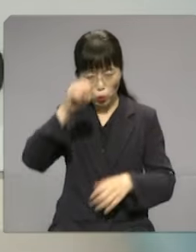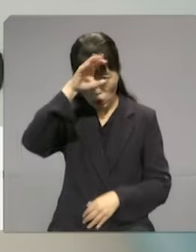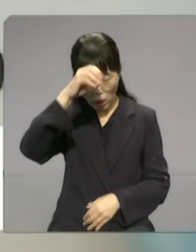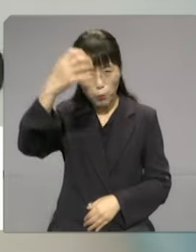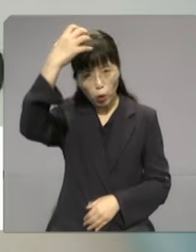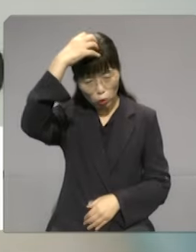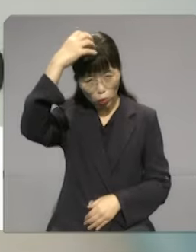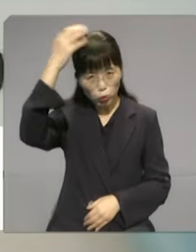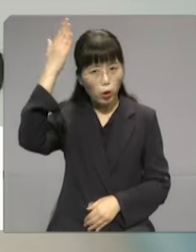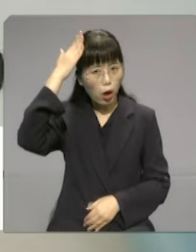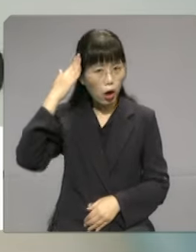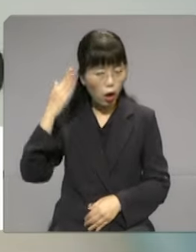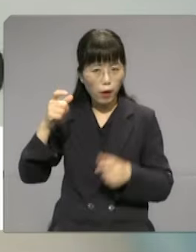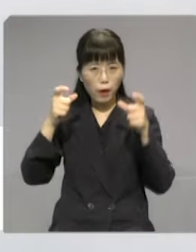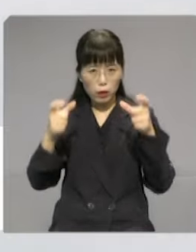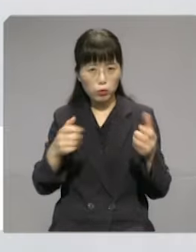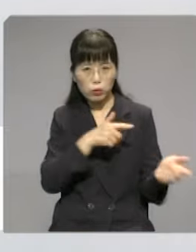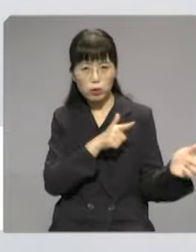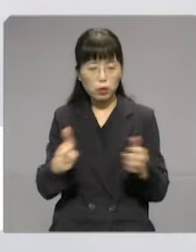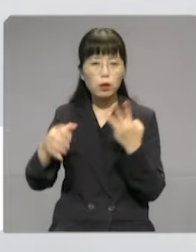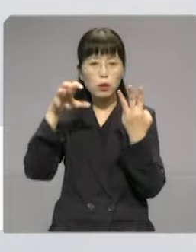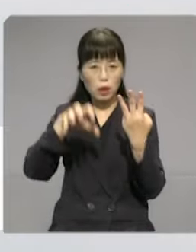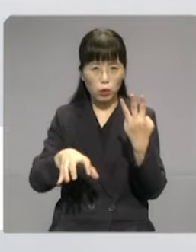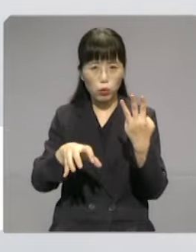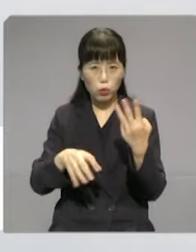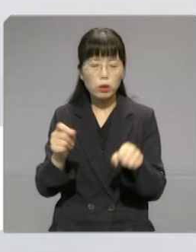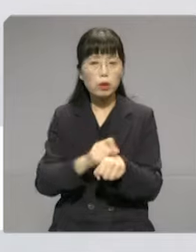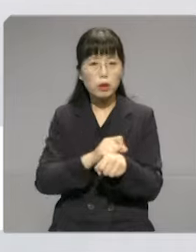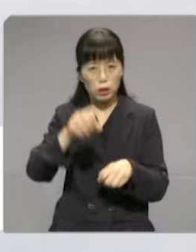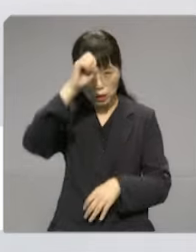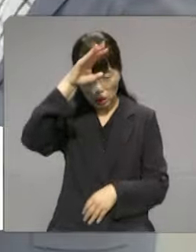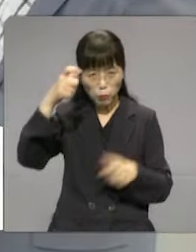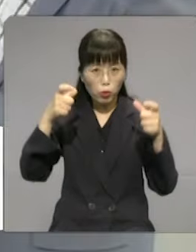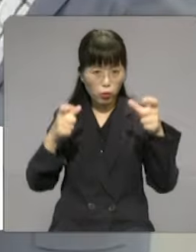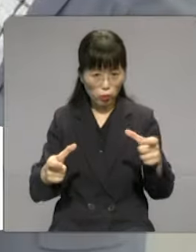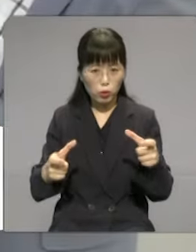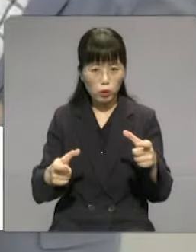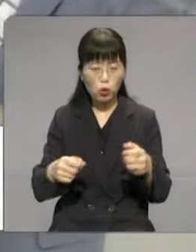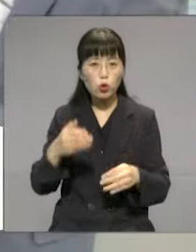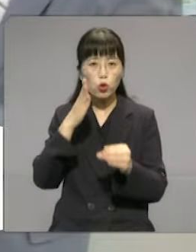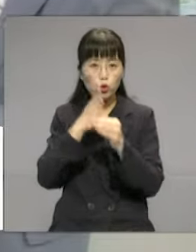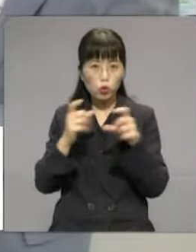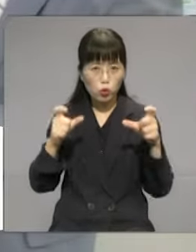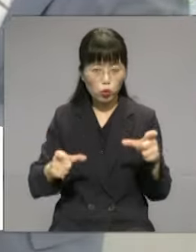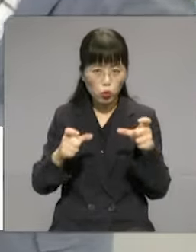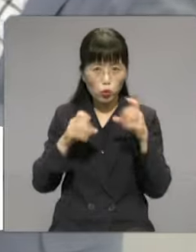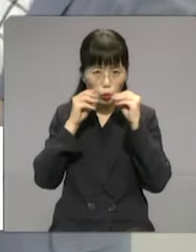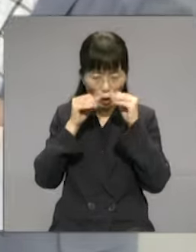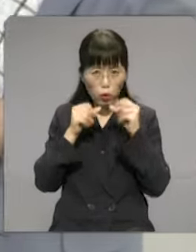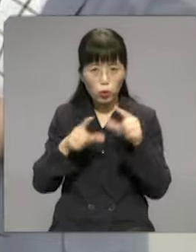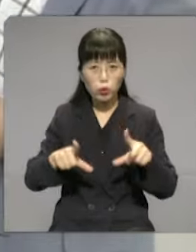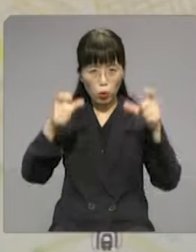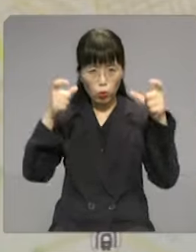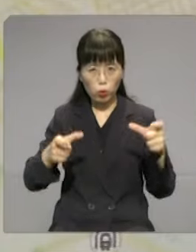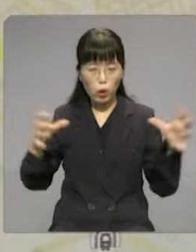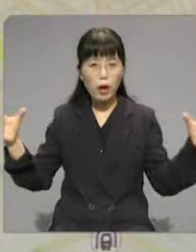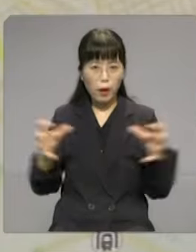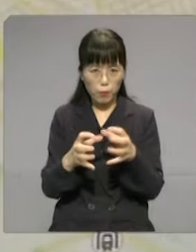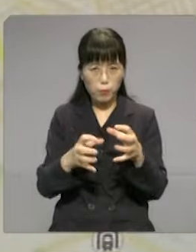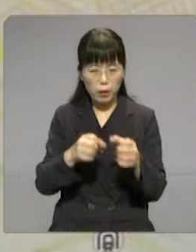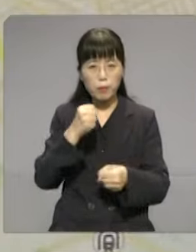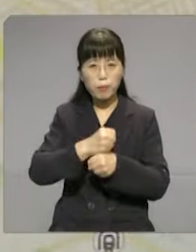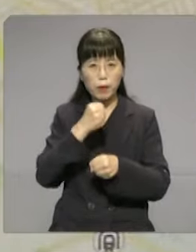재물포와 영종, 검당구 등 3곳. 특히 재물포구의 경우 중구 내륙과 동구가 합쳐져